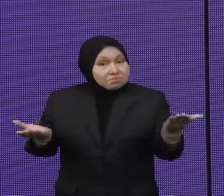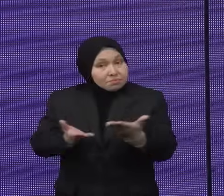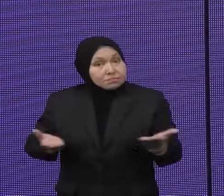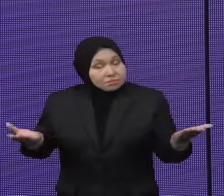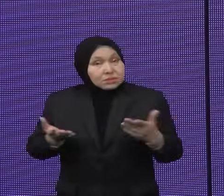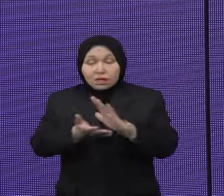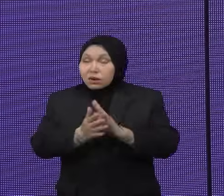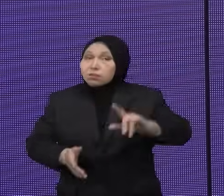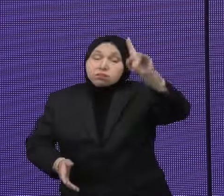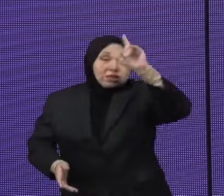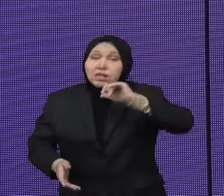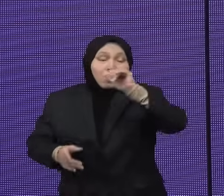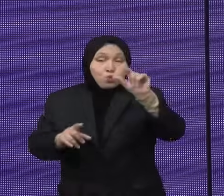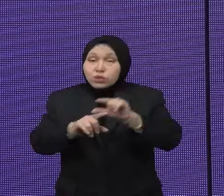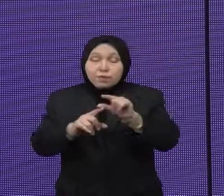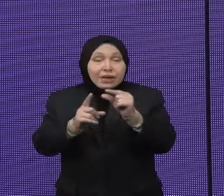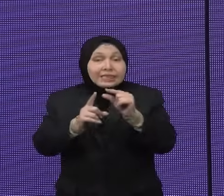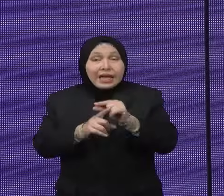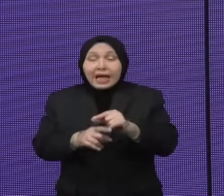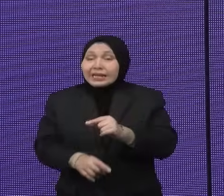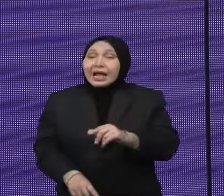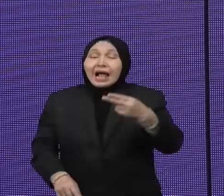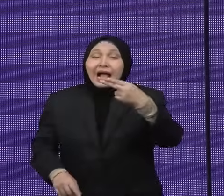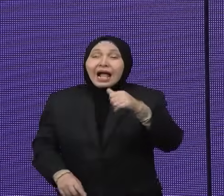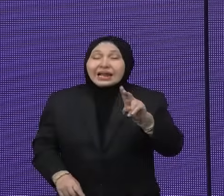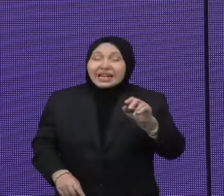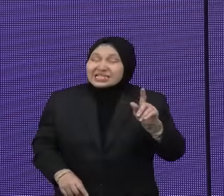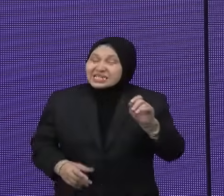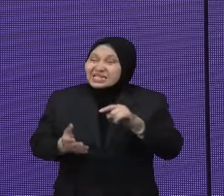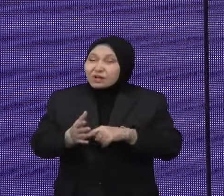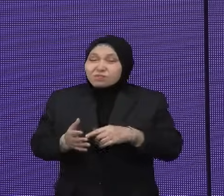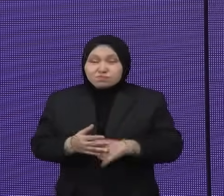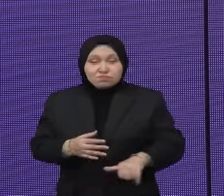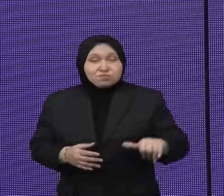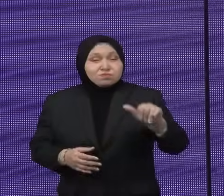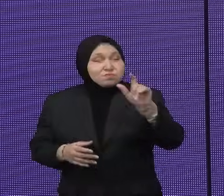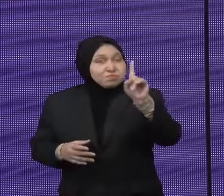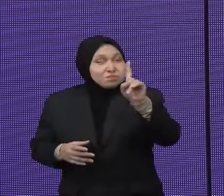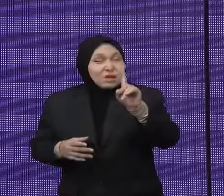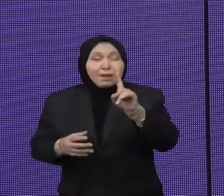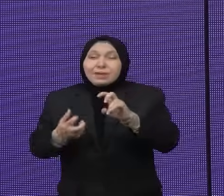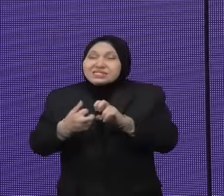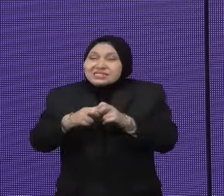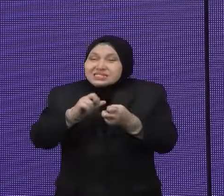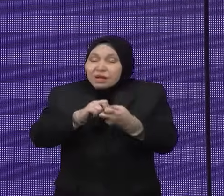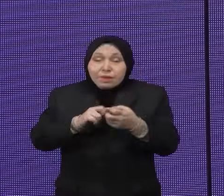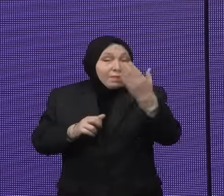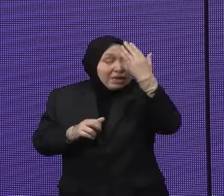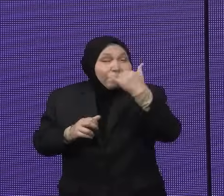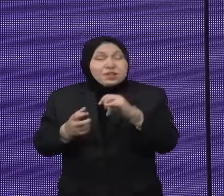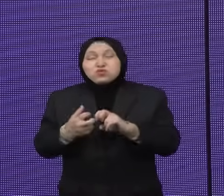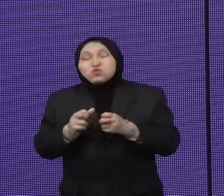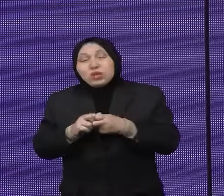Allah tidak menggunakan perkataan zina tetapi menggunakan perkataan anat. Apa maksud anat ini? Musyakkah, satu kesulitan. Ya. Mengapa